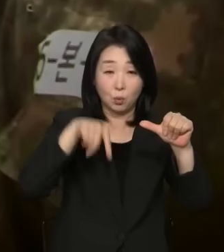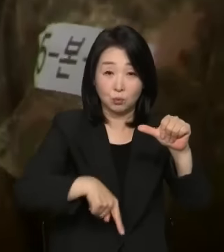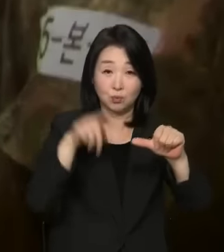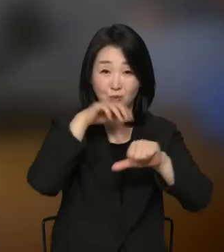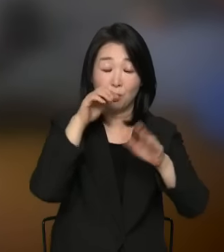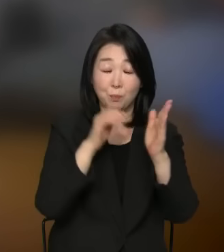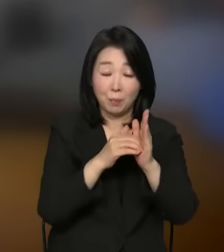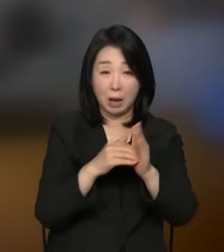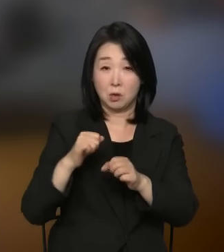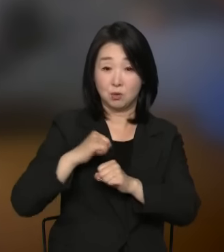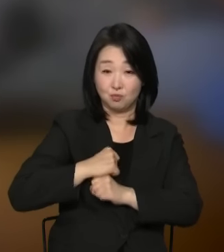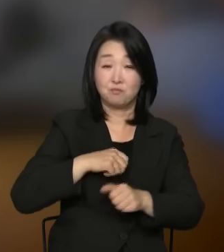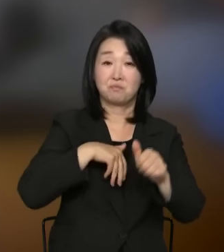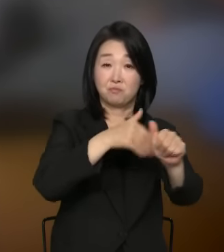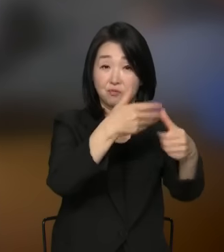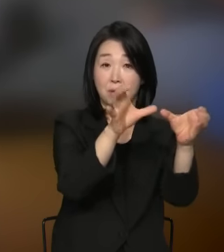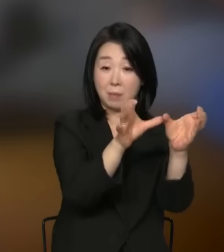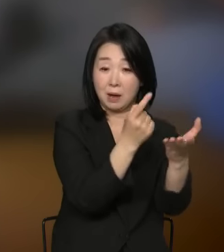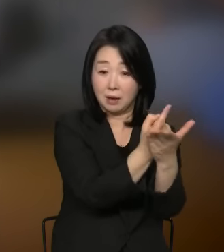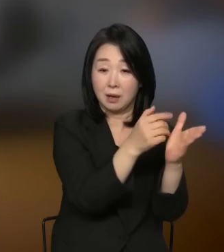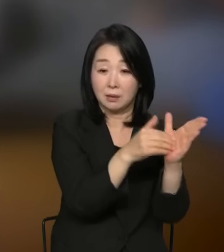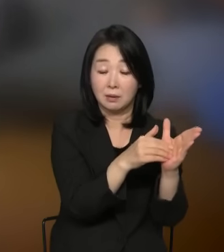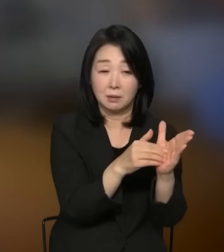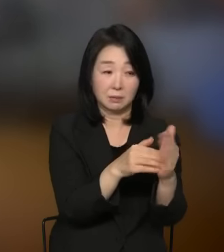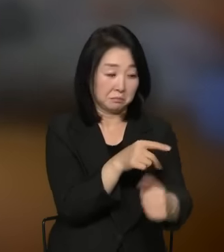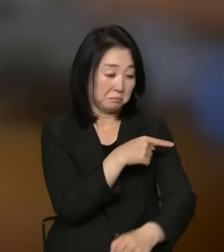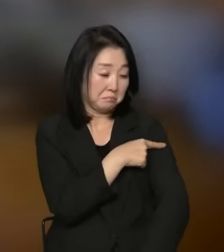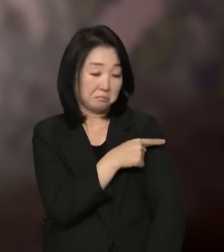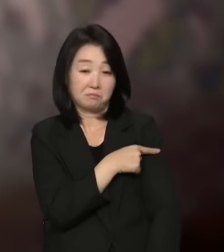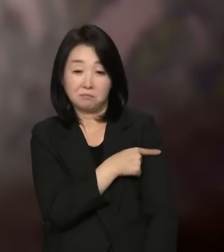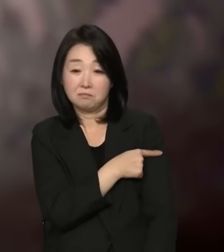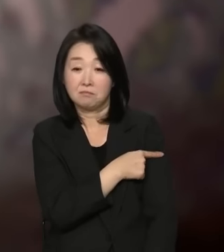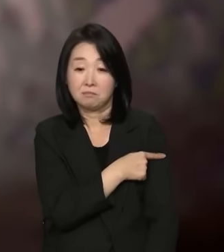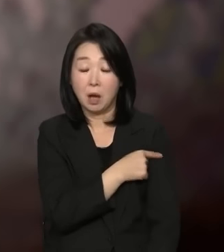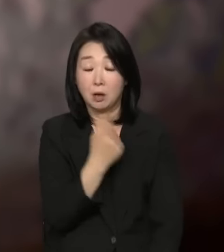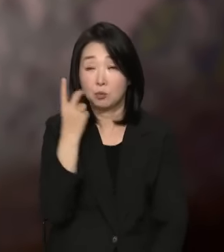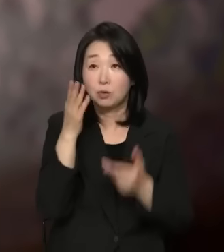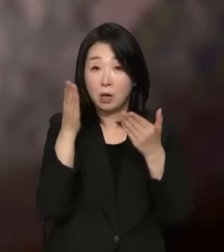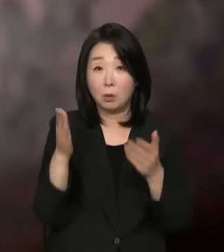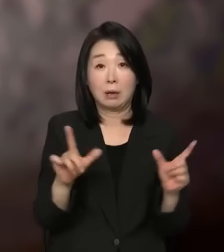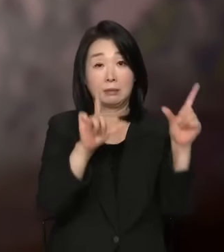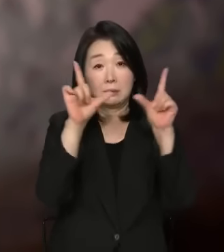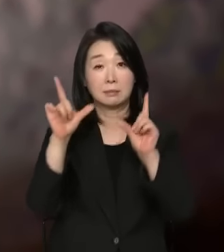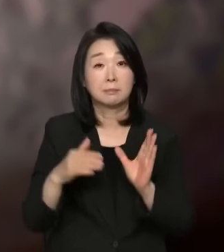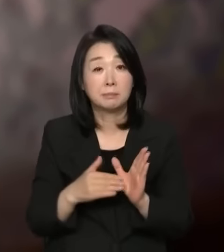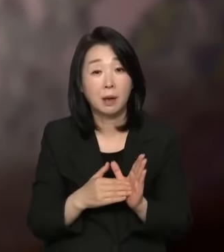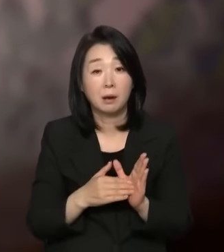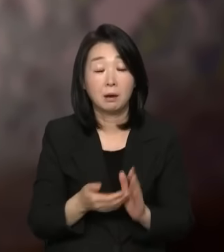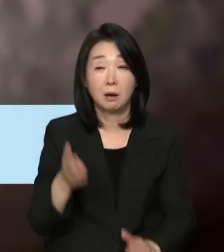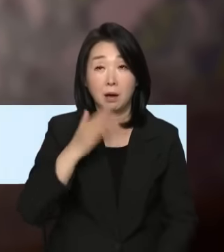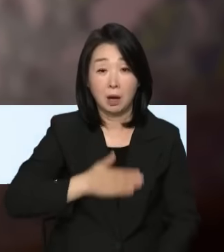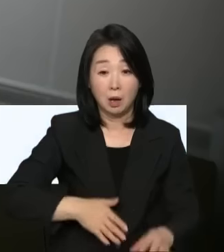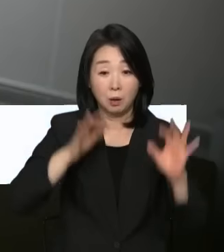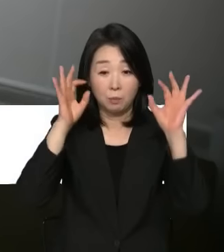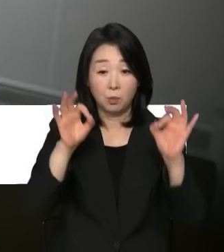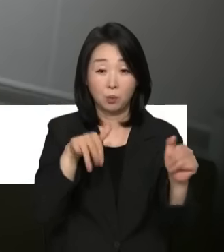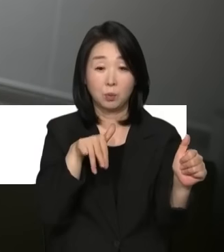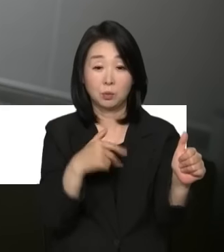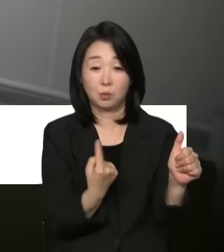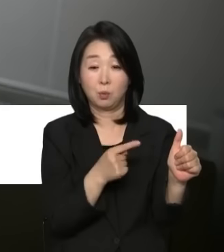자대 배치까지 받은 조 씨는 이등병 계급을 달고 약 두 달간 군 생활을 했습니다. 그런데 알고 보니 조